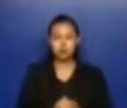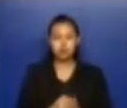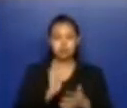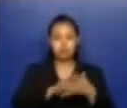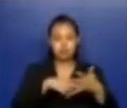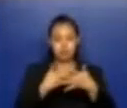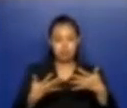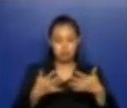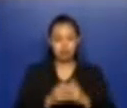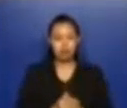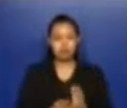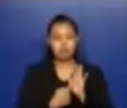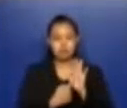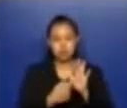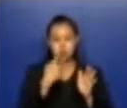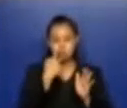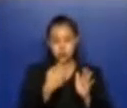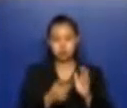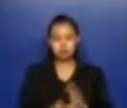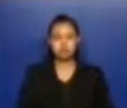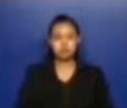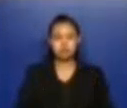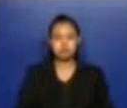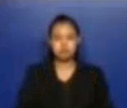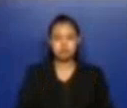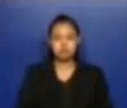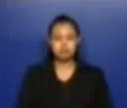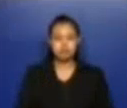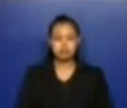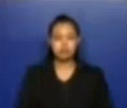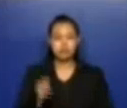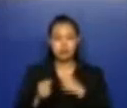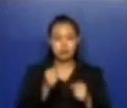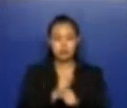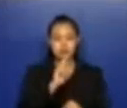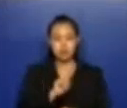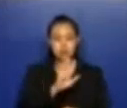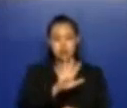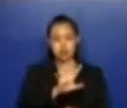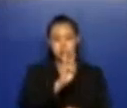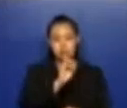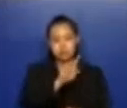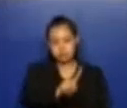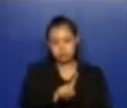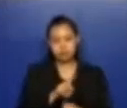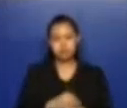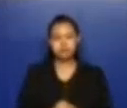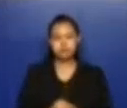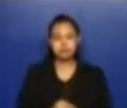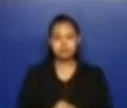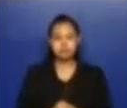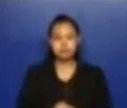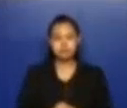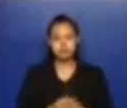ร์ตที่เห็นอยู่ตรงนี้นะครับตั้งแต่ปี2561บ